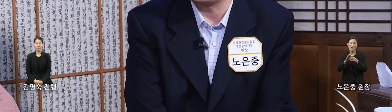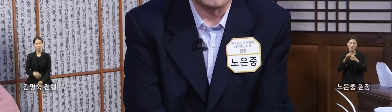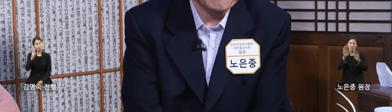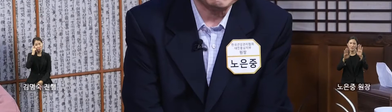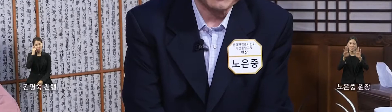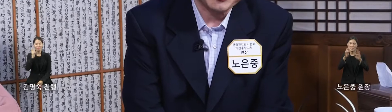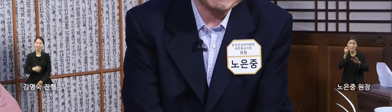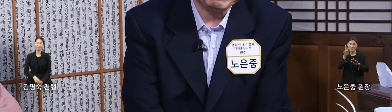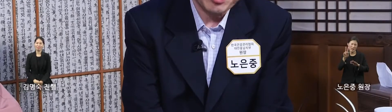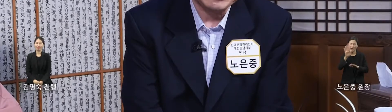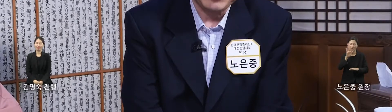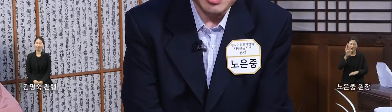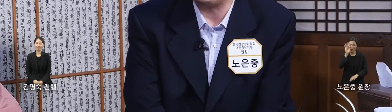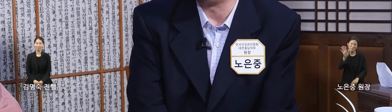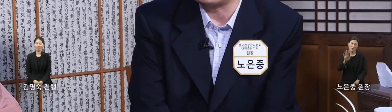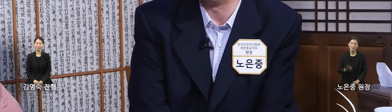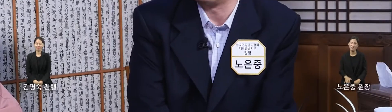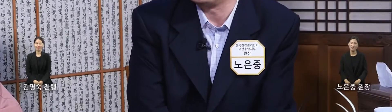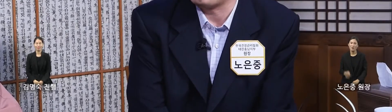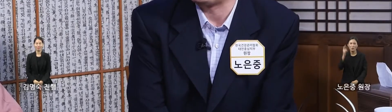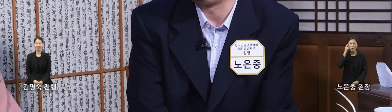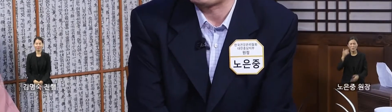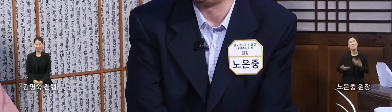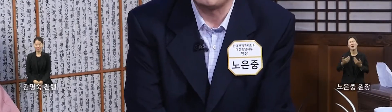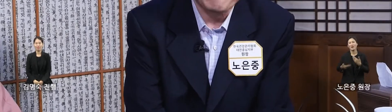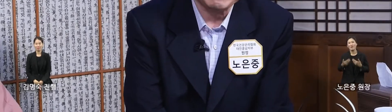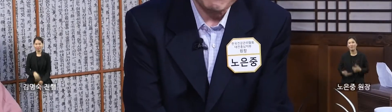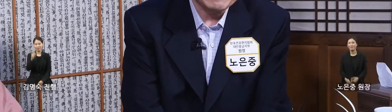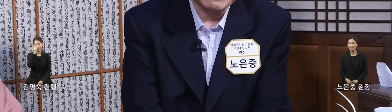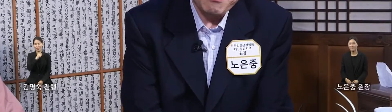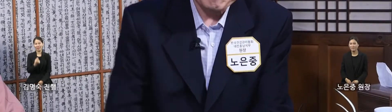안 봐지더라고. 왜냐면 하는 일들이 바쁘다고.